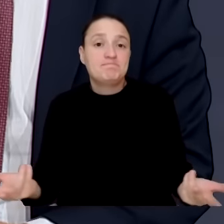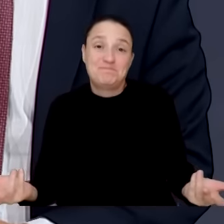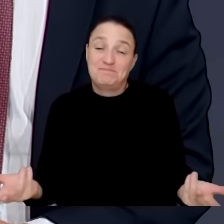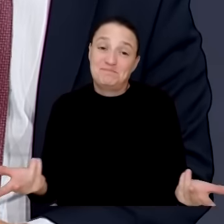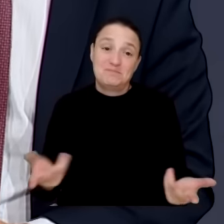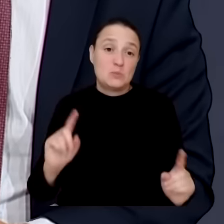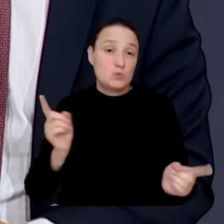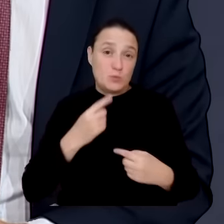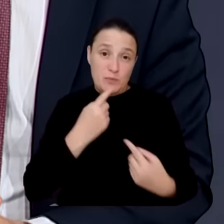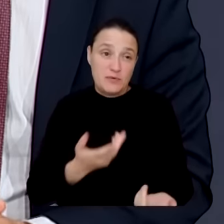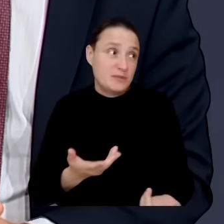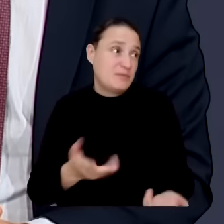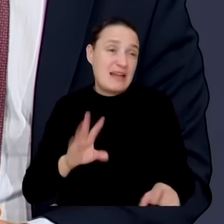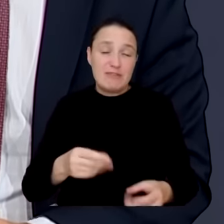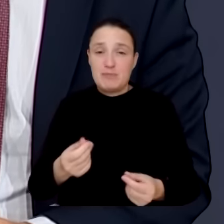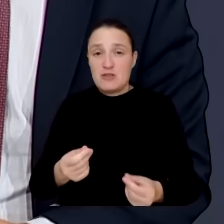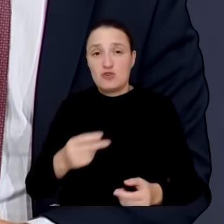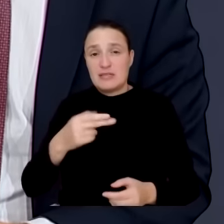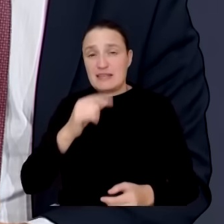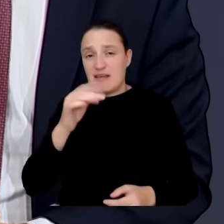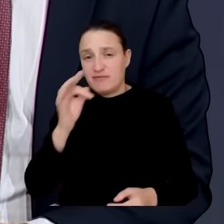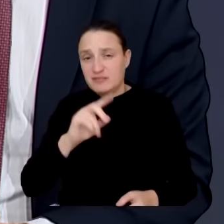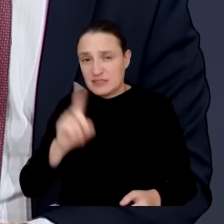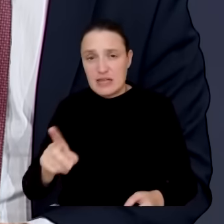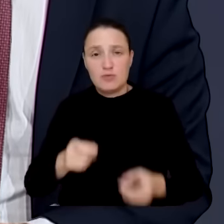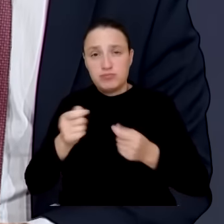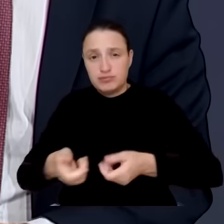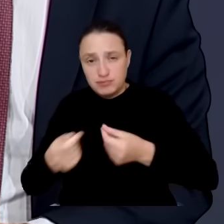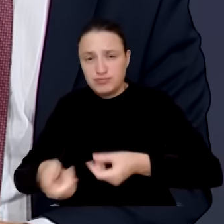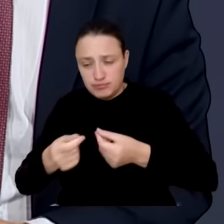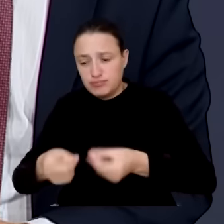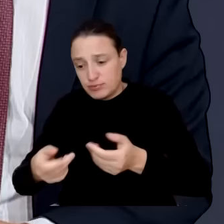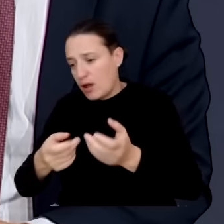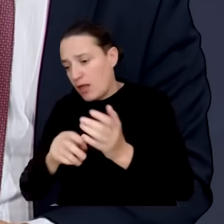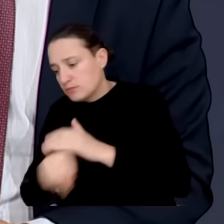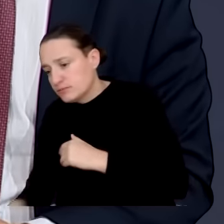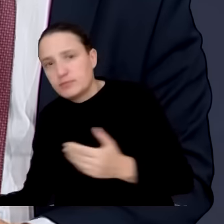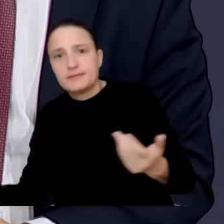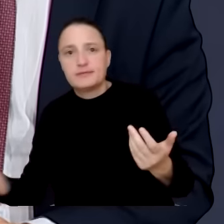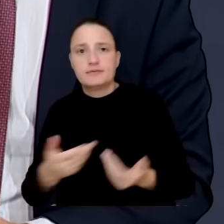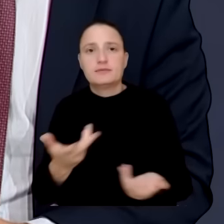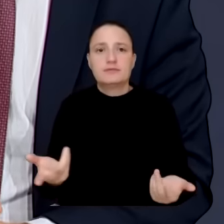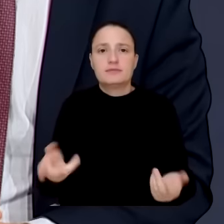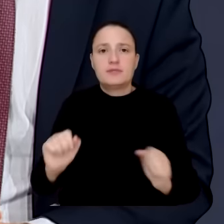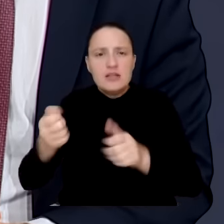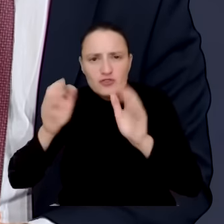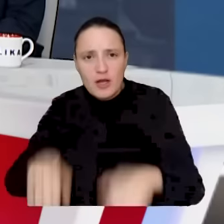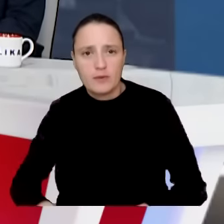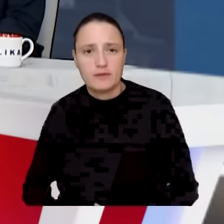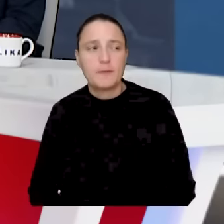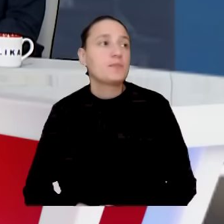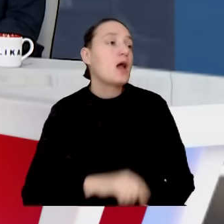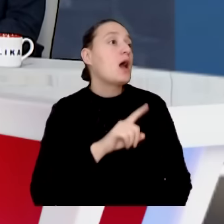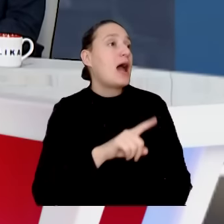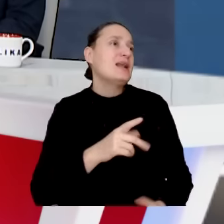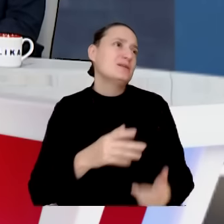system nawet dorzucanie do niego pieniędzy powoduje że jest po prostu dziurawy i no i niewydolny ale wiecie co przychodzą tutaj